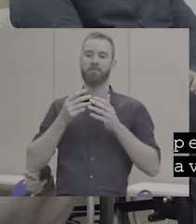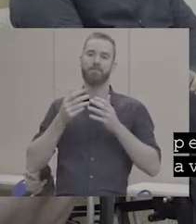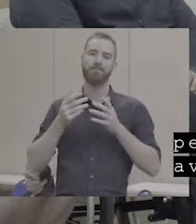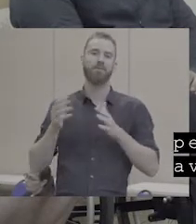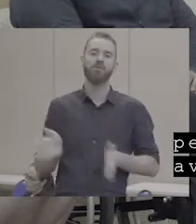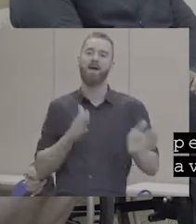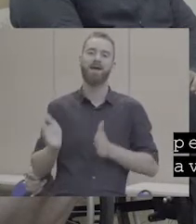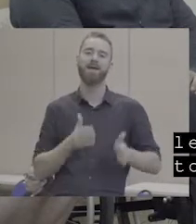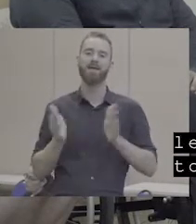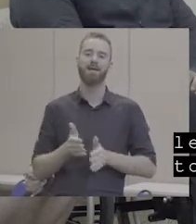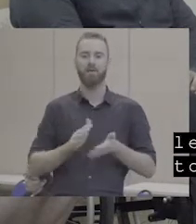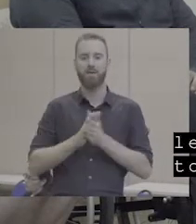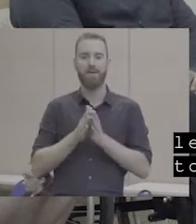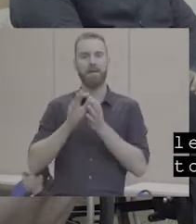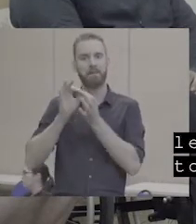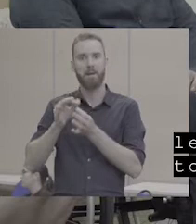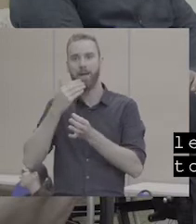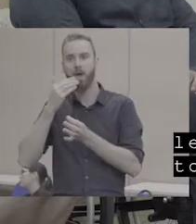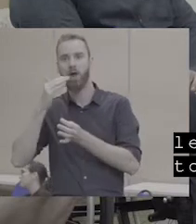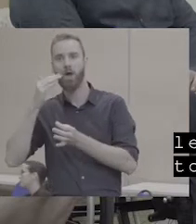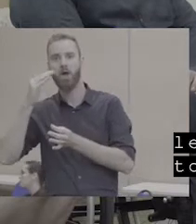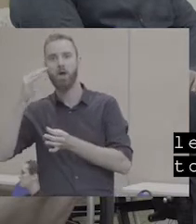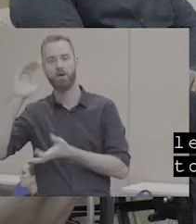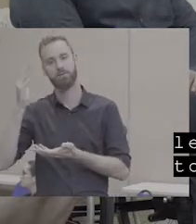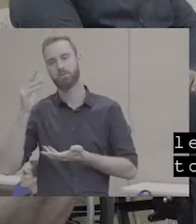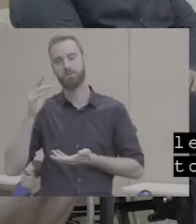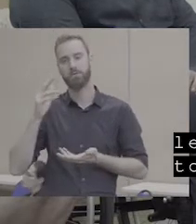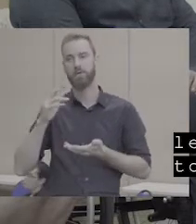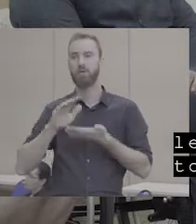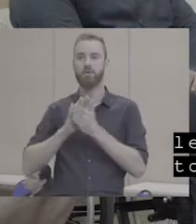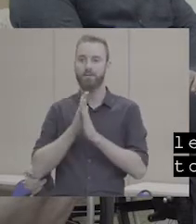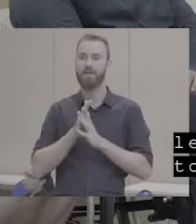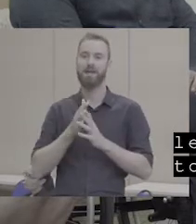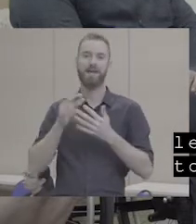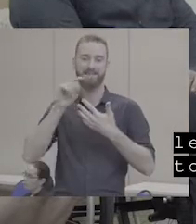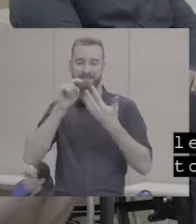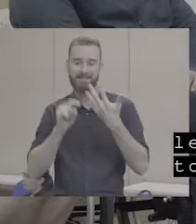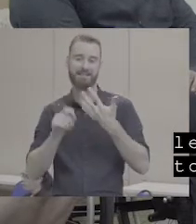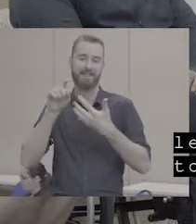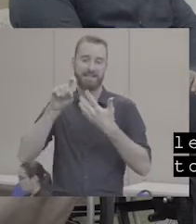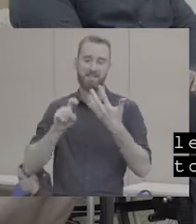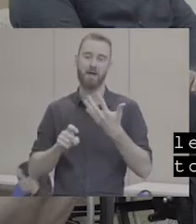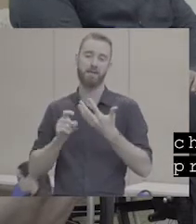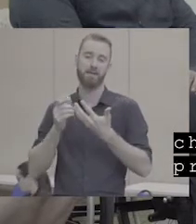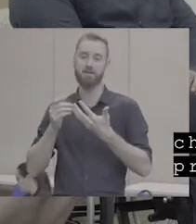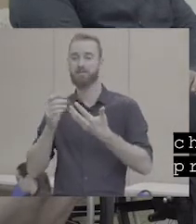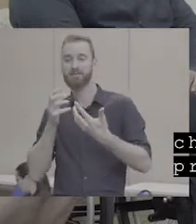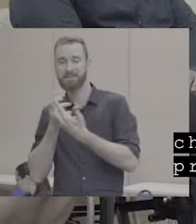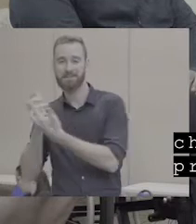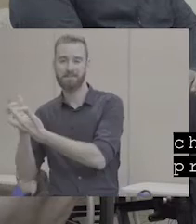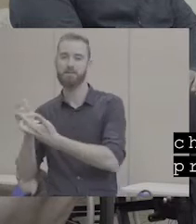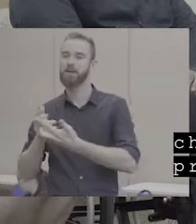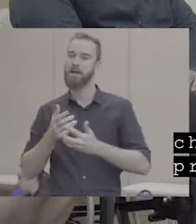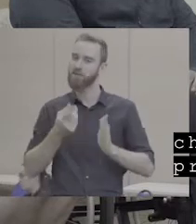puis avoir le produit là, qui répond à toutes nos exigences. À chaque fois, c'est